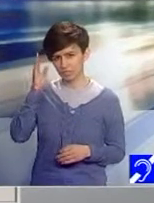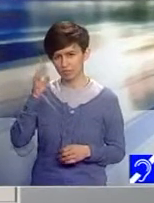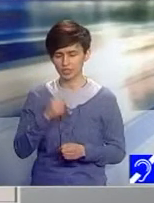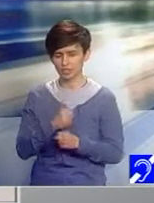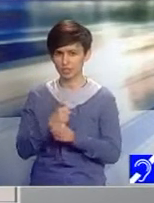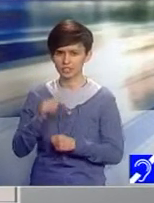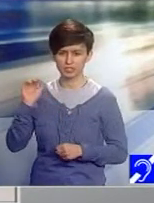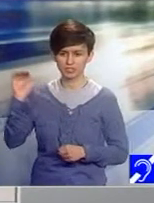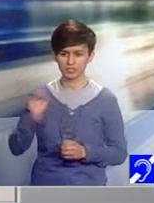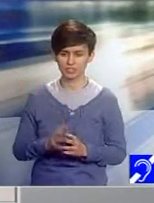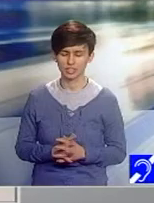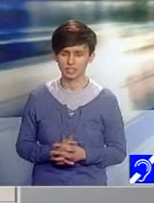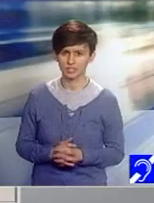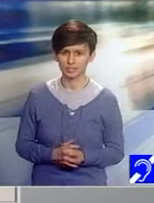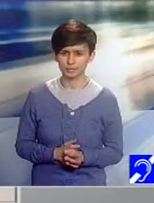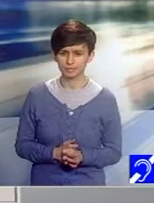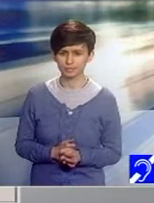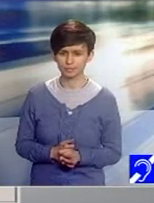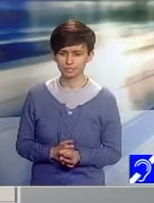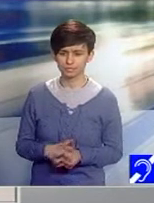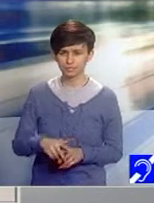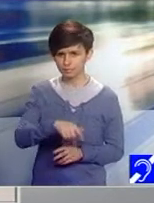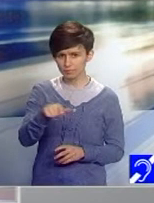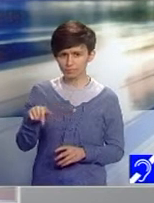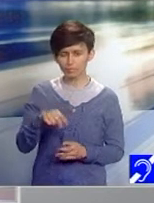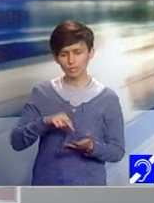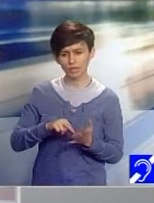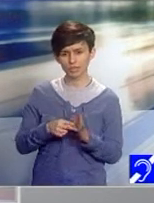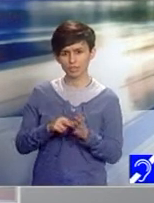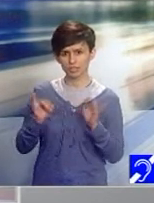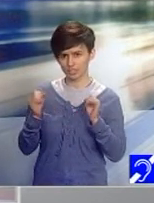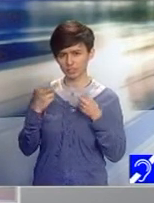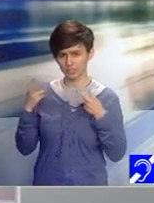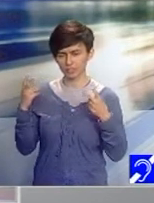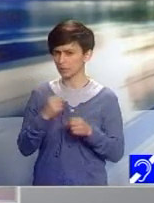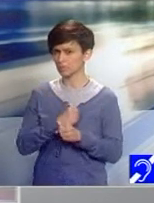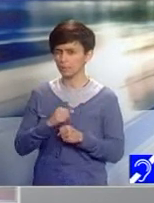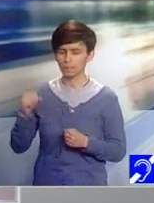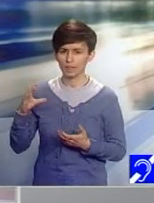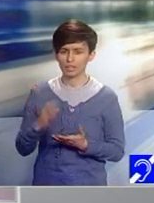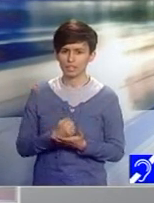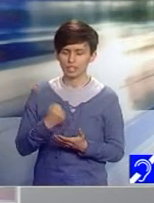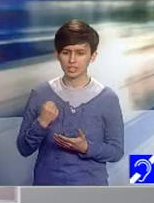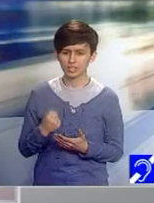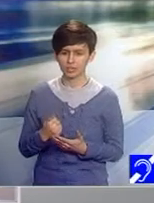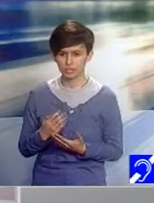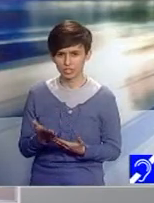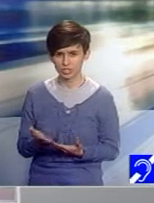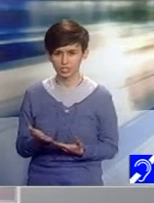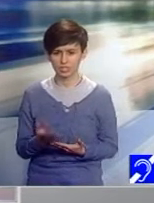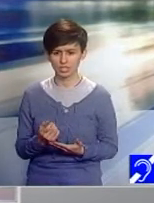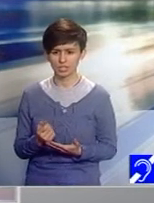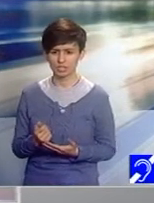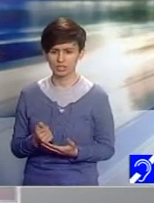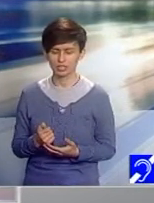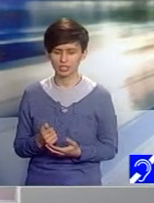în viitorul apropiat? Am organizat un eveniment foarte reușit dedicat